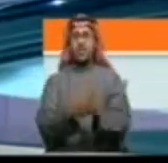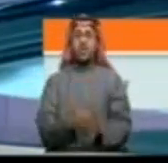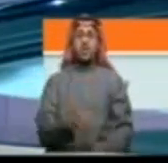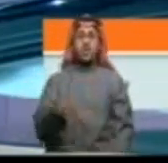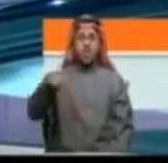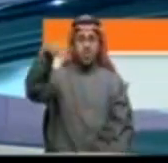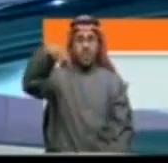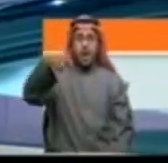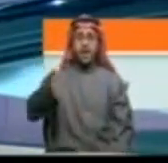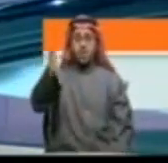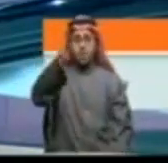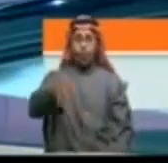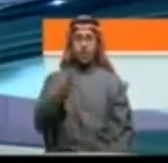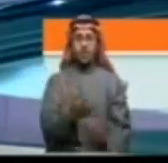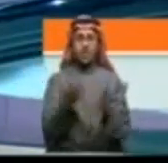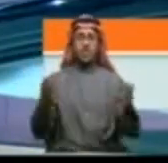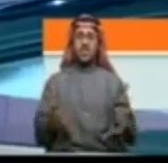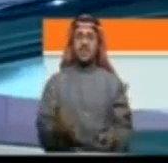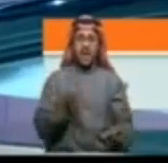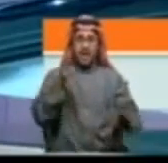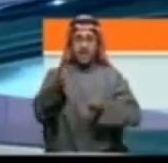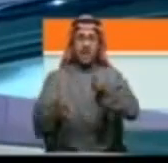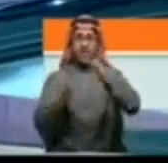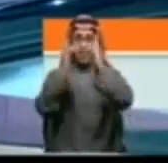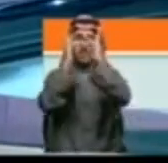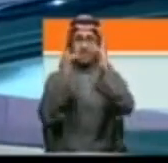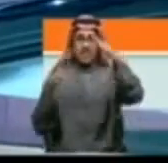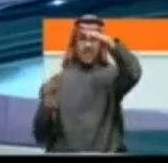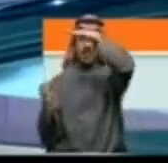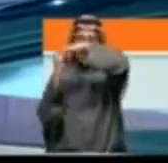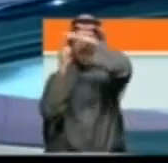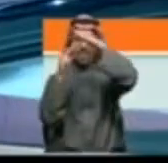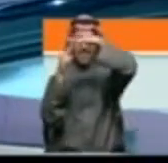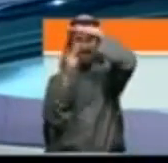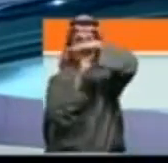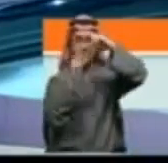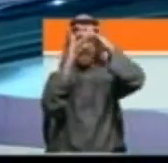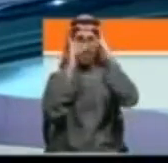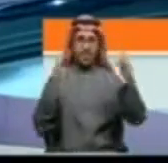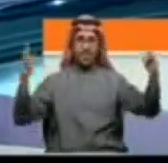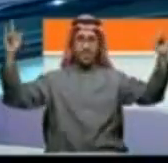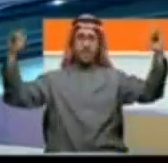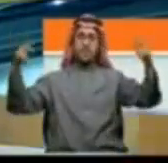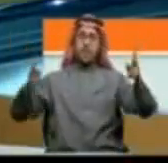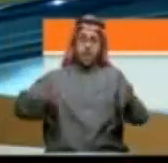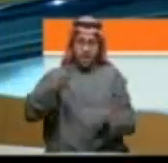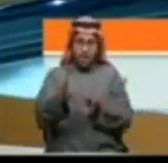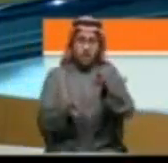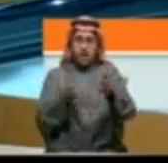8، وأسفر حادث القطار عن إغلاق الجسر الذي يربط بين جزيرتي زيلاندوفين بشرق